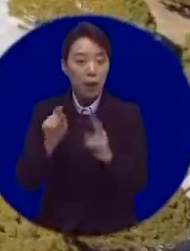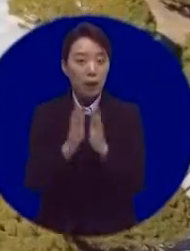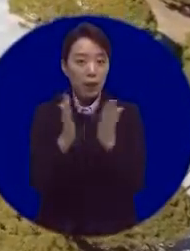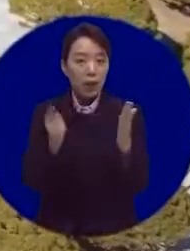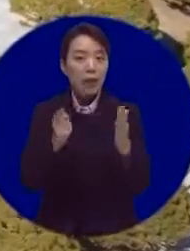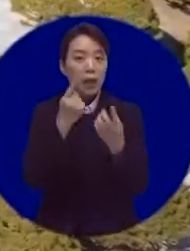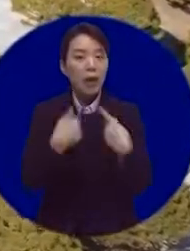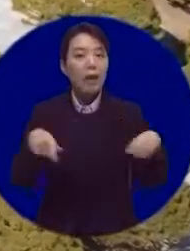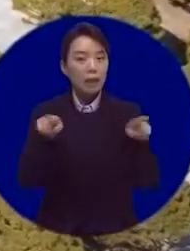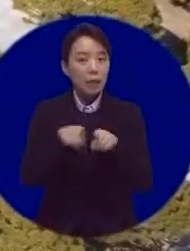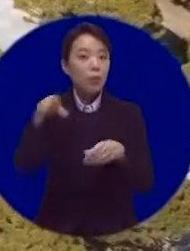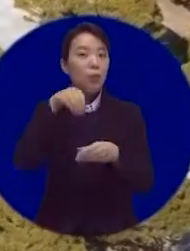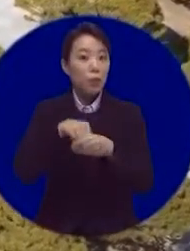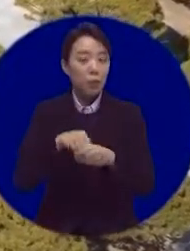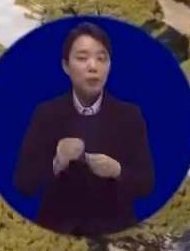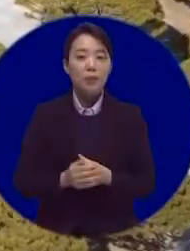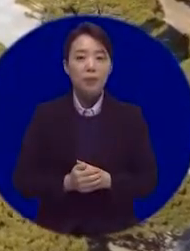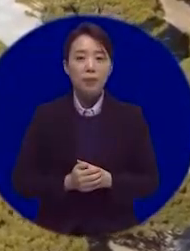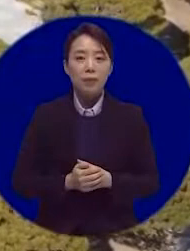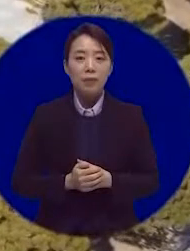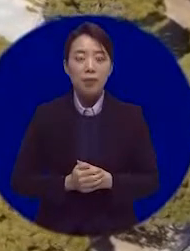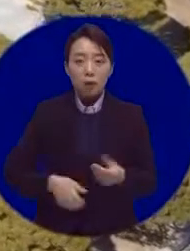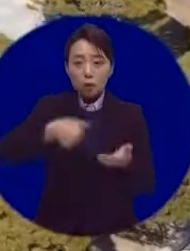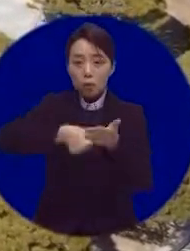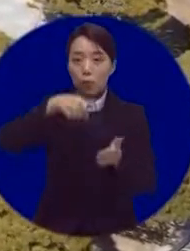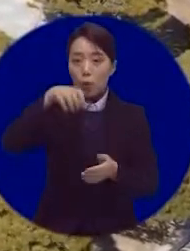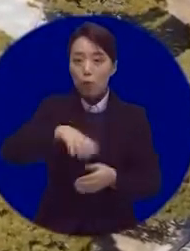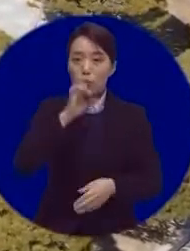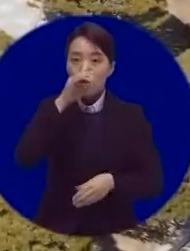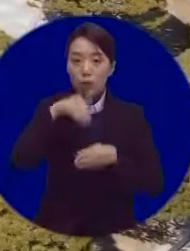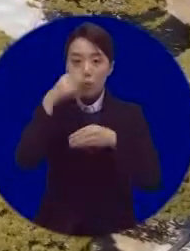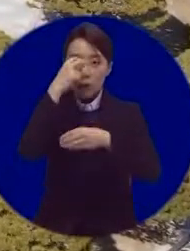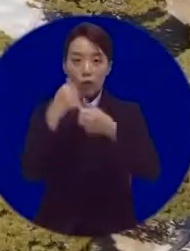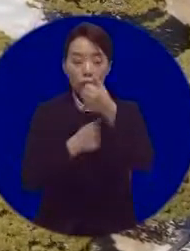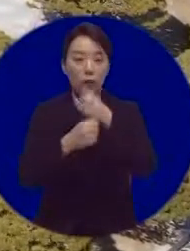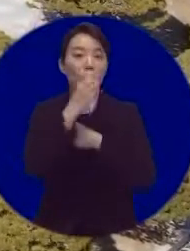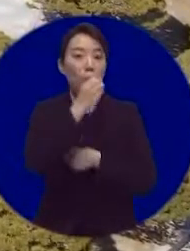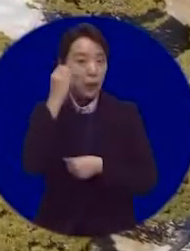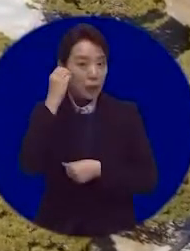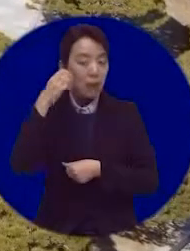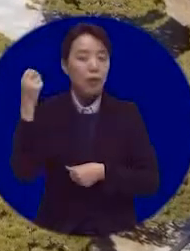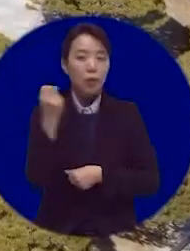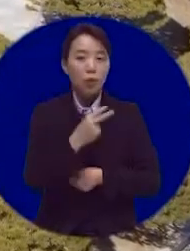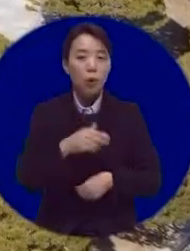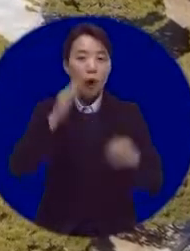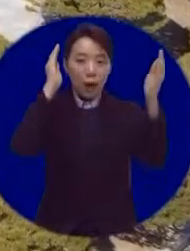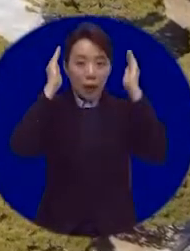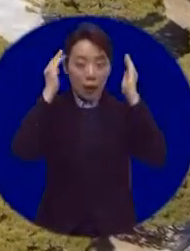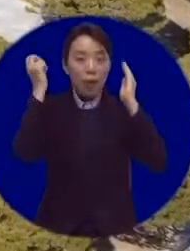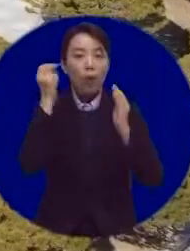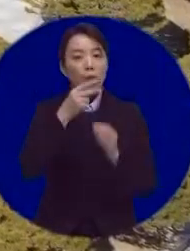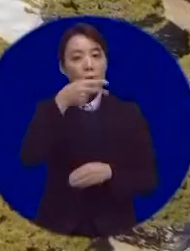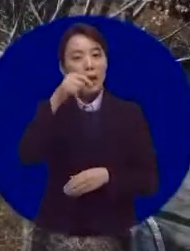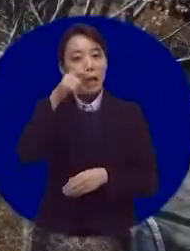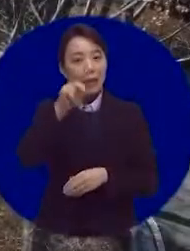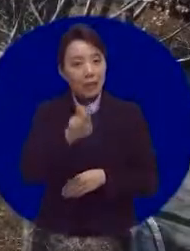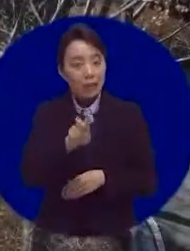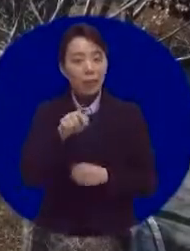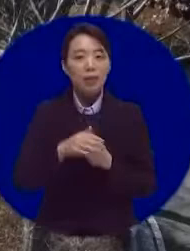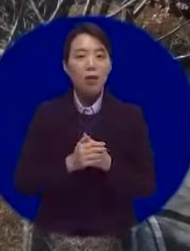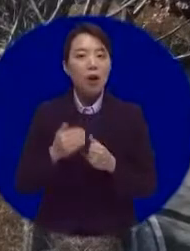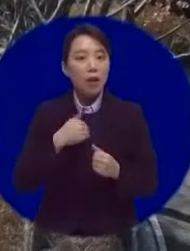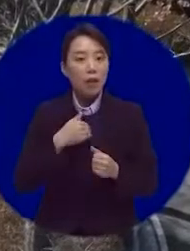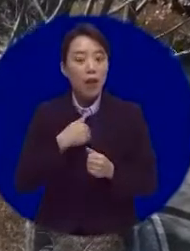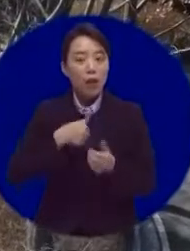후보자의 전단형 선거 공고 등을 발송했습니다. 투표소는 중앙선거관리위원회 홈페이지와 네이버 다음 등 포털